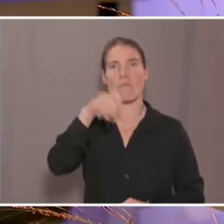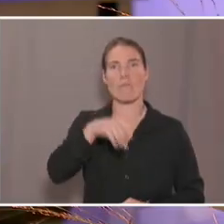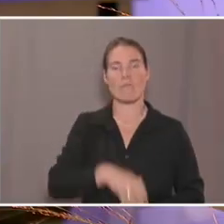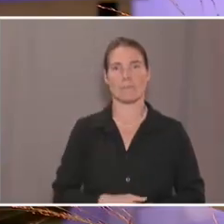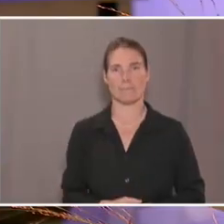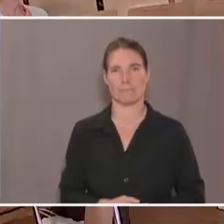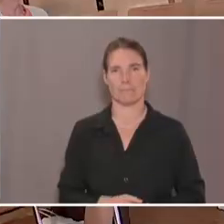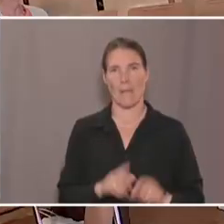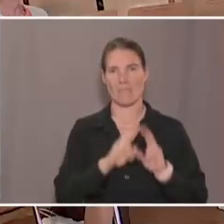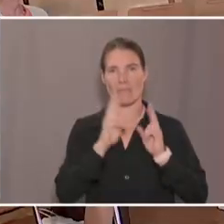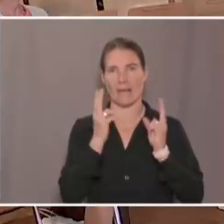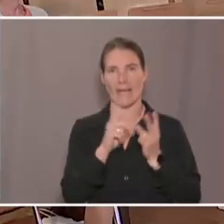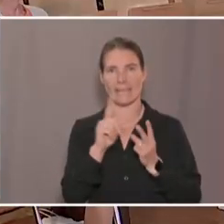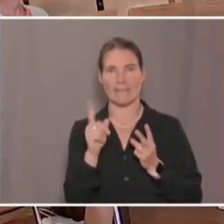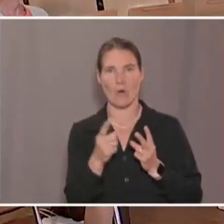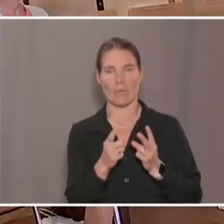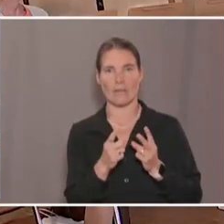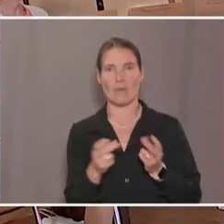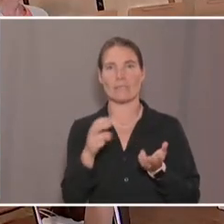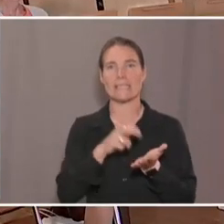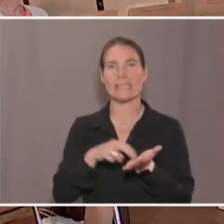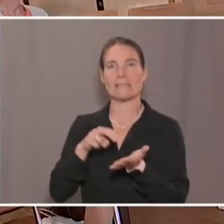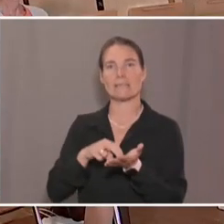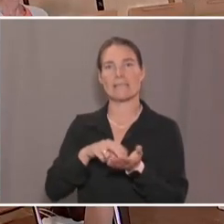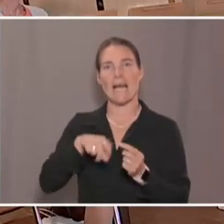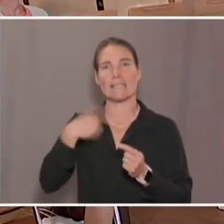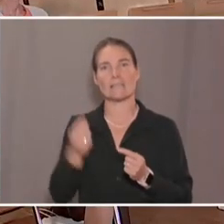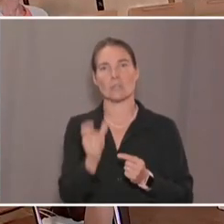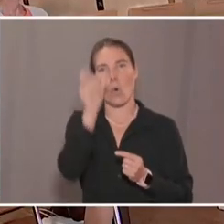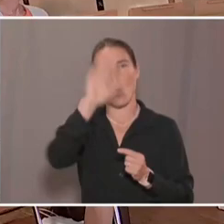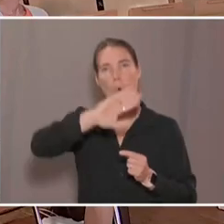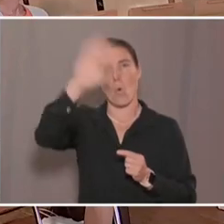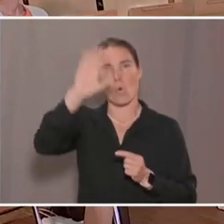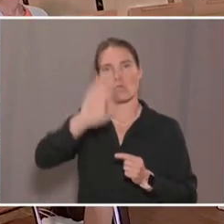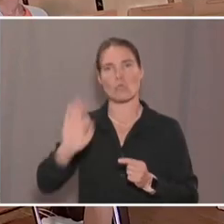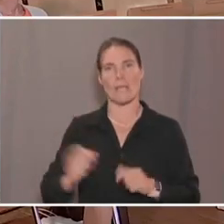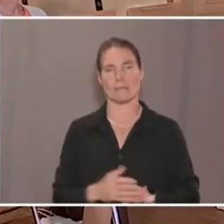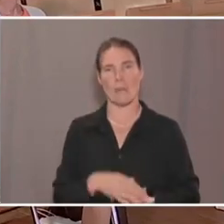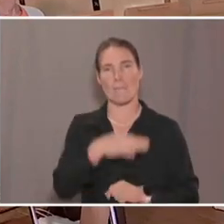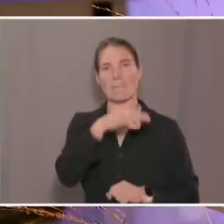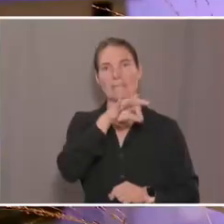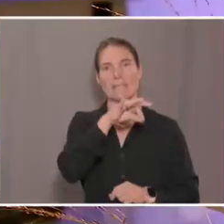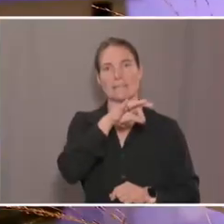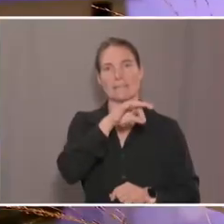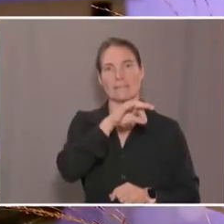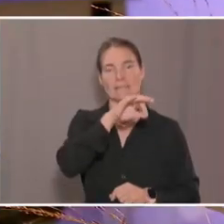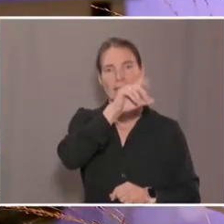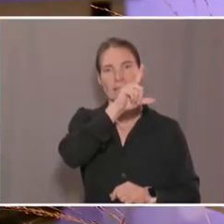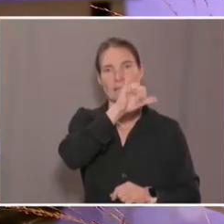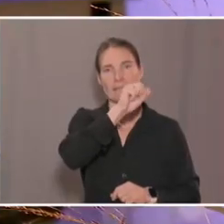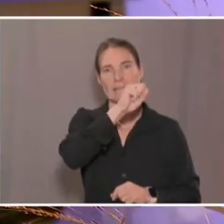auch liebe Vertreterinnen und Vertreter der anderen Hochschulen in unserem Land, Frau Präsidentin Gillissen, meine Herren,